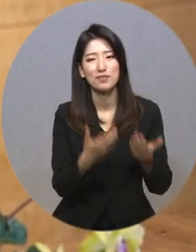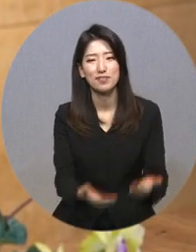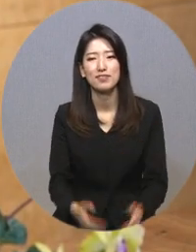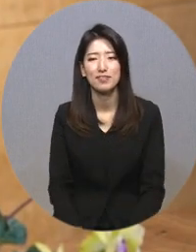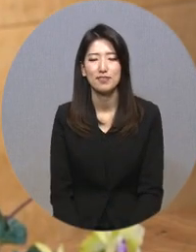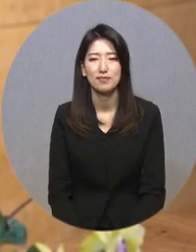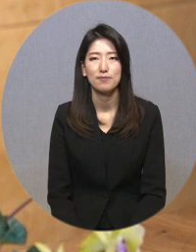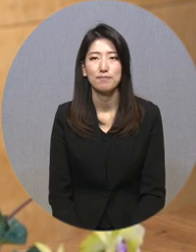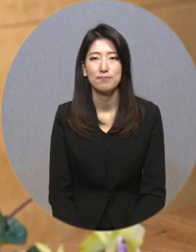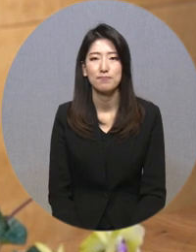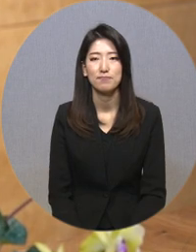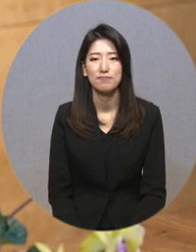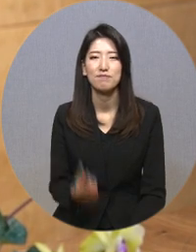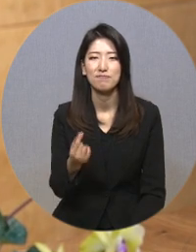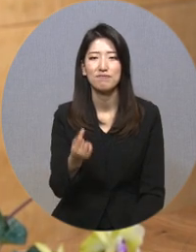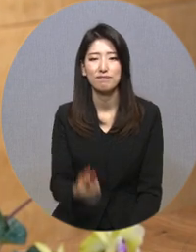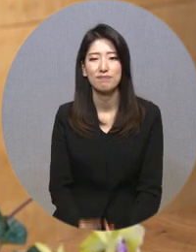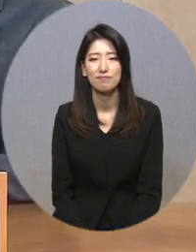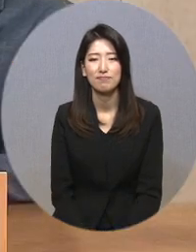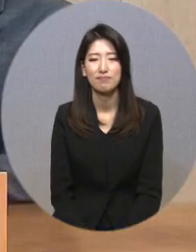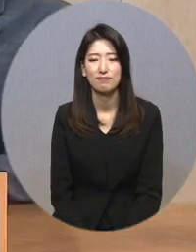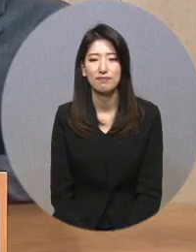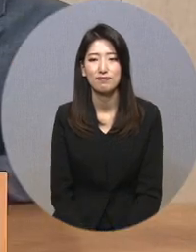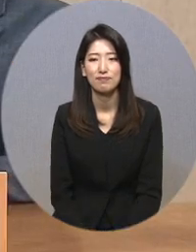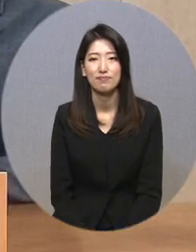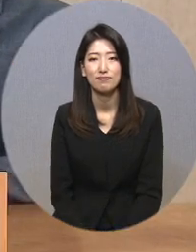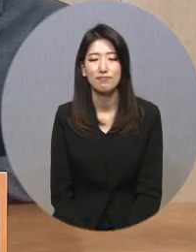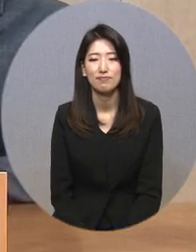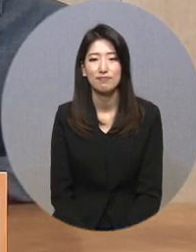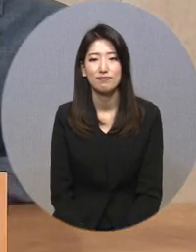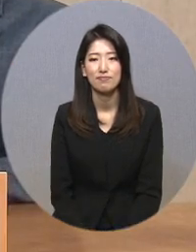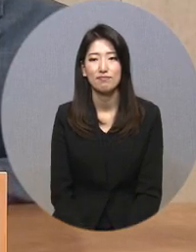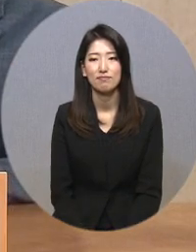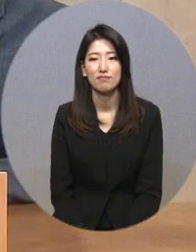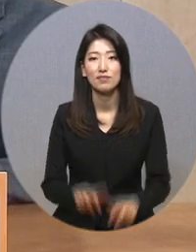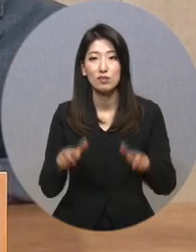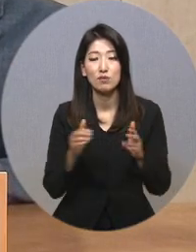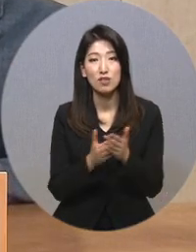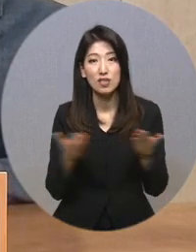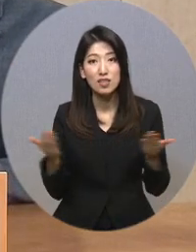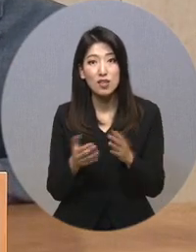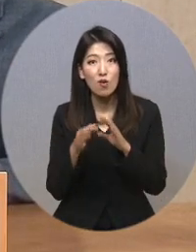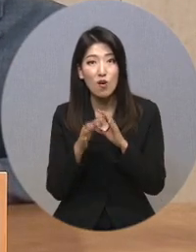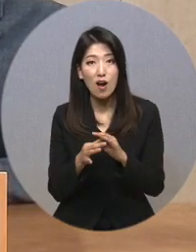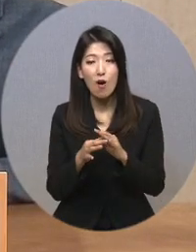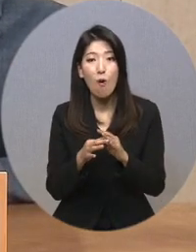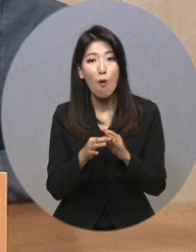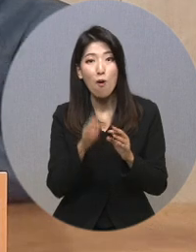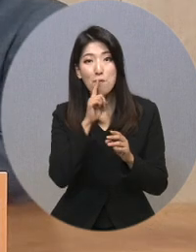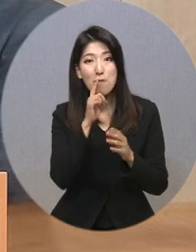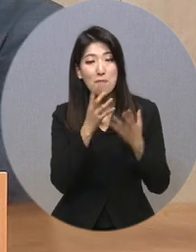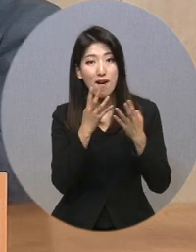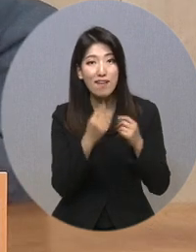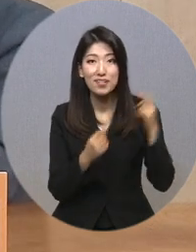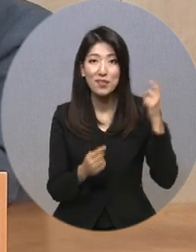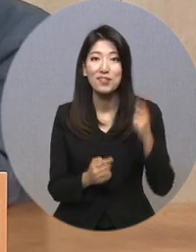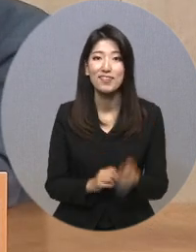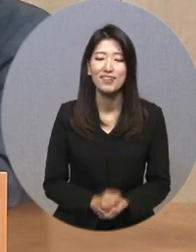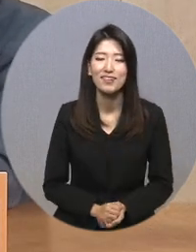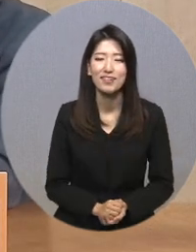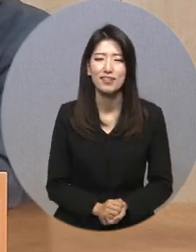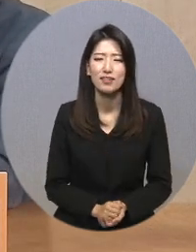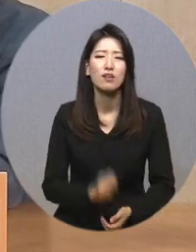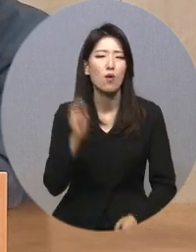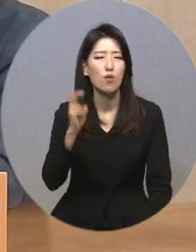예. 인성 교육 중요하죠. 예. 정말 중요합니다. 예. 지금까지 제가 취업 얘기 정말 많이 들었어요. 아까 말씀드렸다시피. 예. 그렇다 그러면 혹시